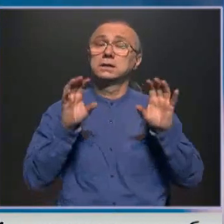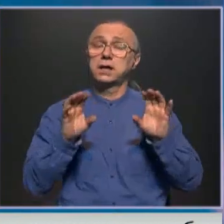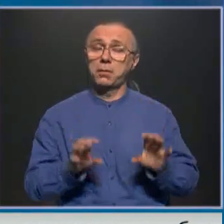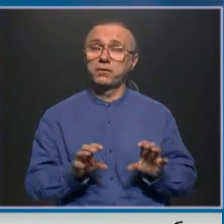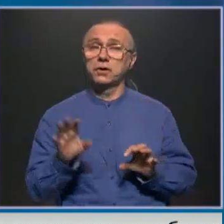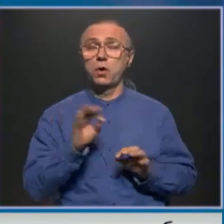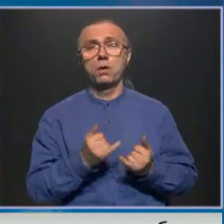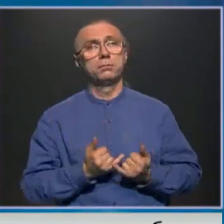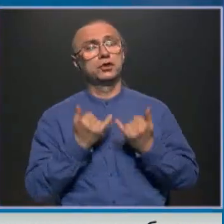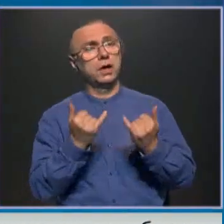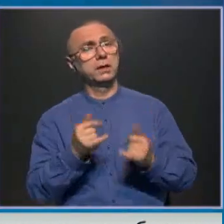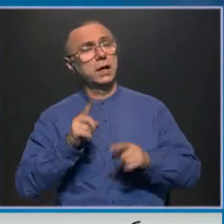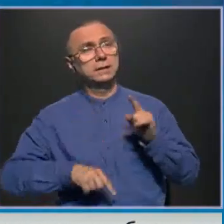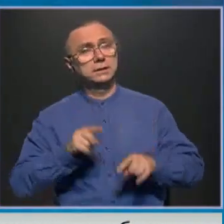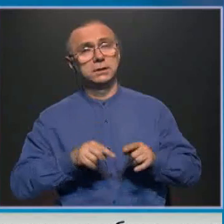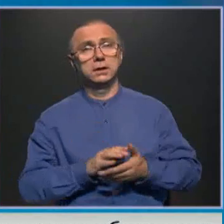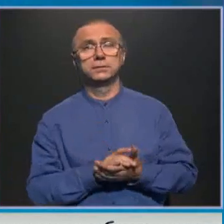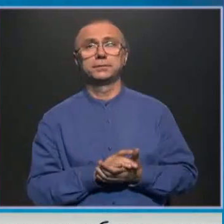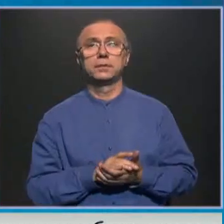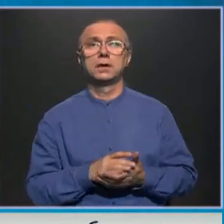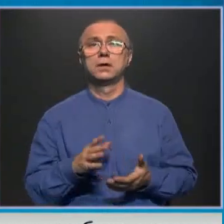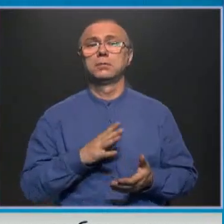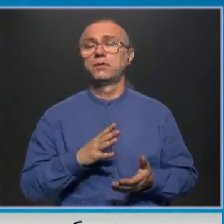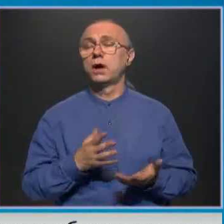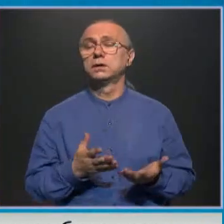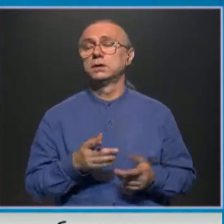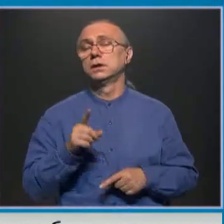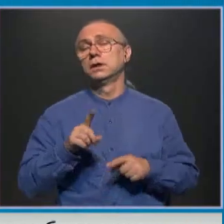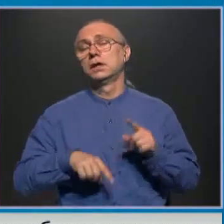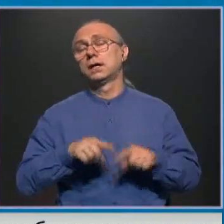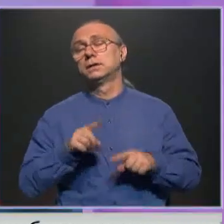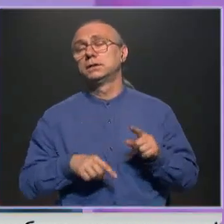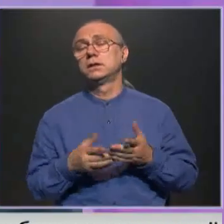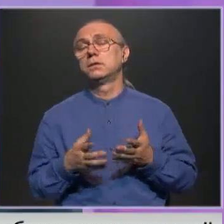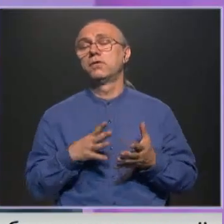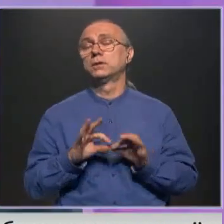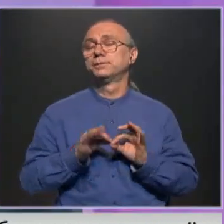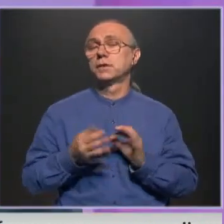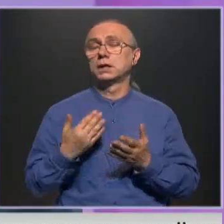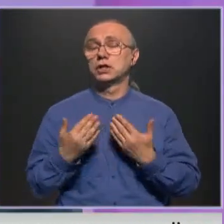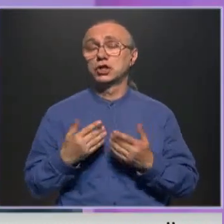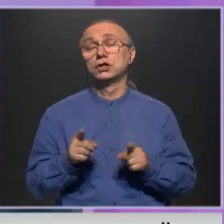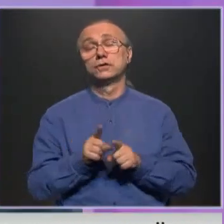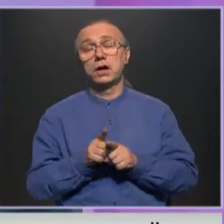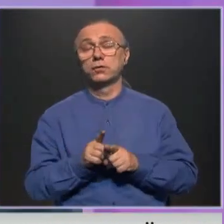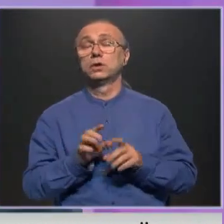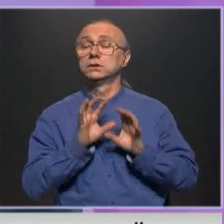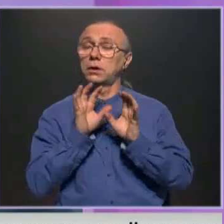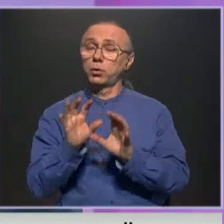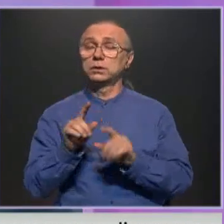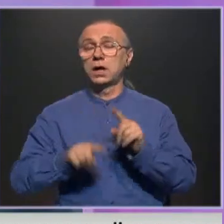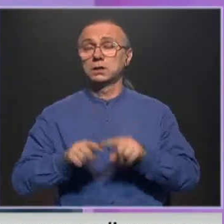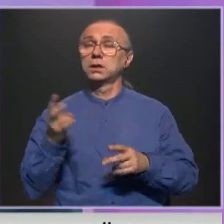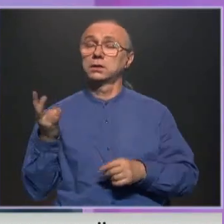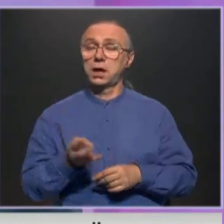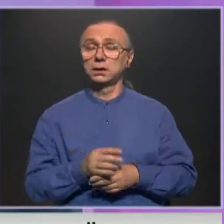там, что если, может, и с родителями бывают, увы, людей острые какие-то отношения, но все равно заботиться надо. Тем не